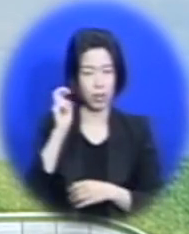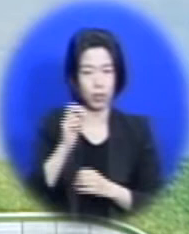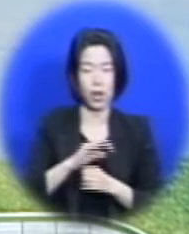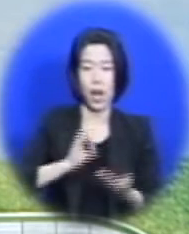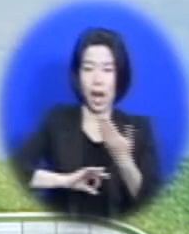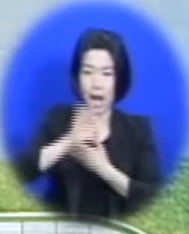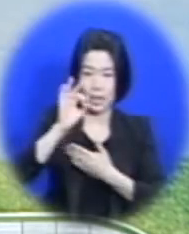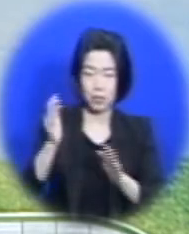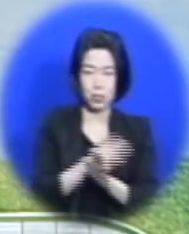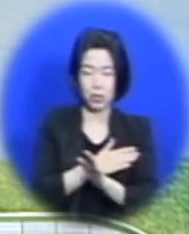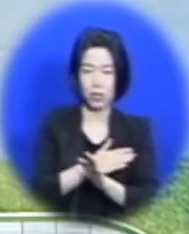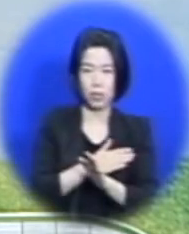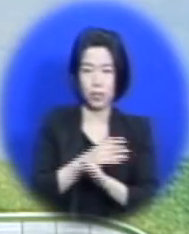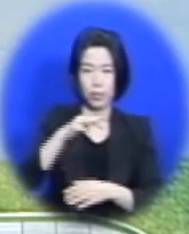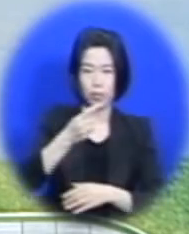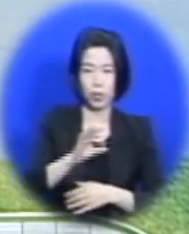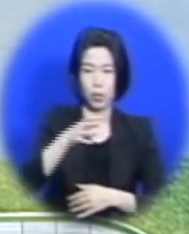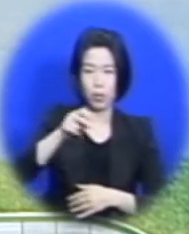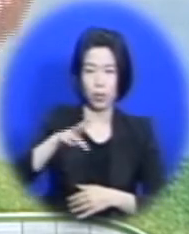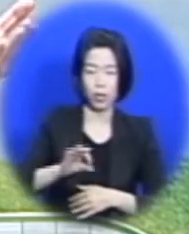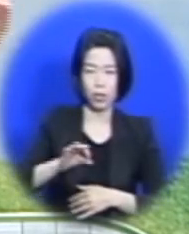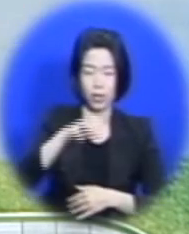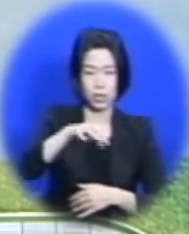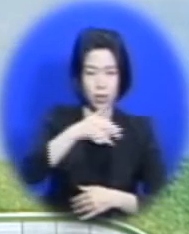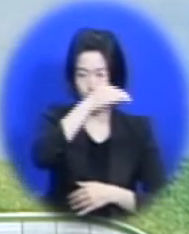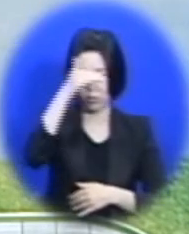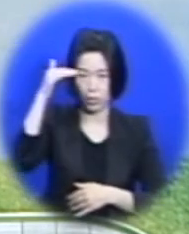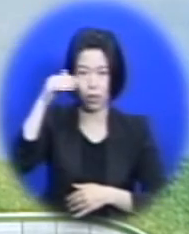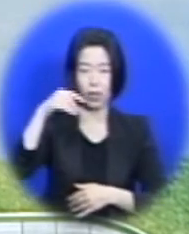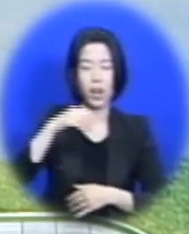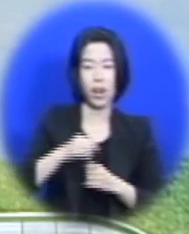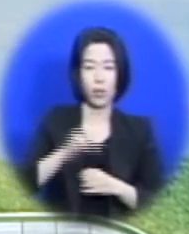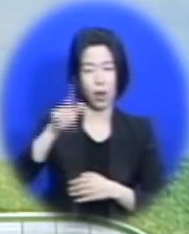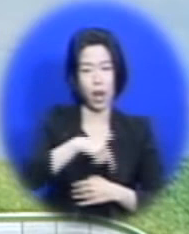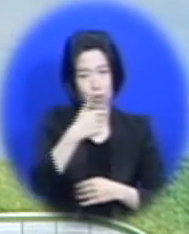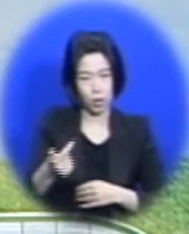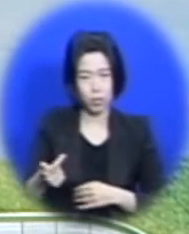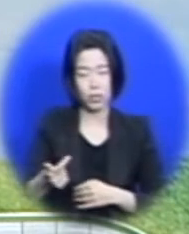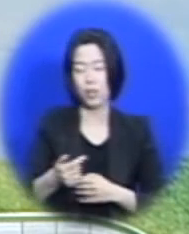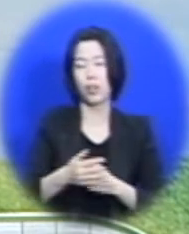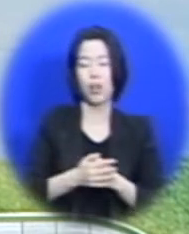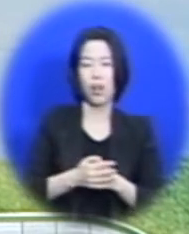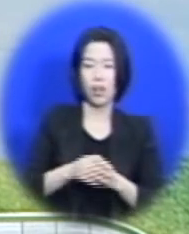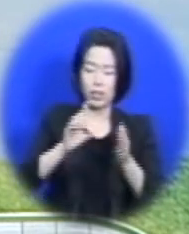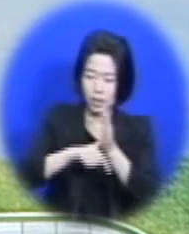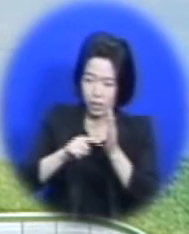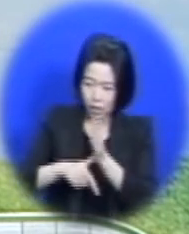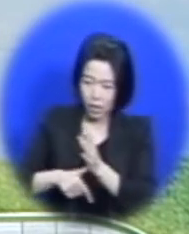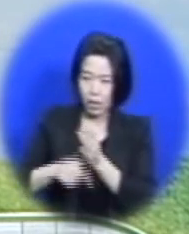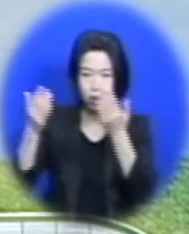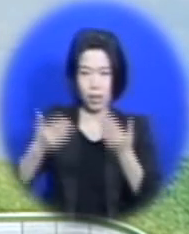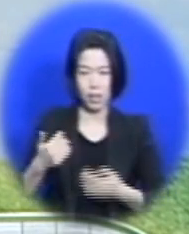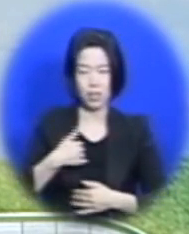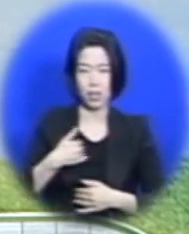아침부터 통영에서 이제 둘러도 보고 식사도 하고 하루를 보내는데 한 시간 내내